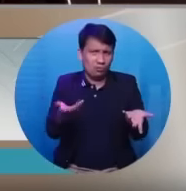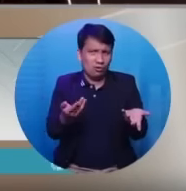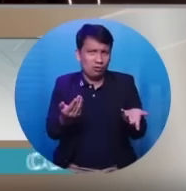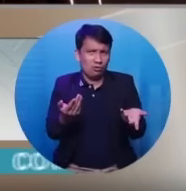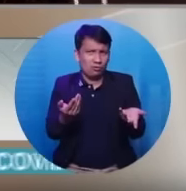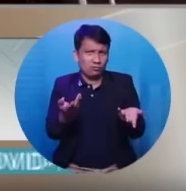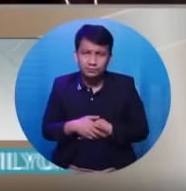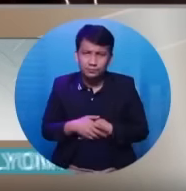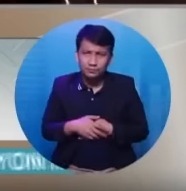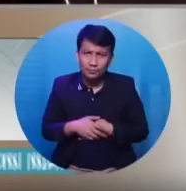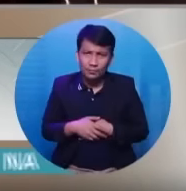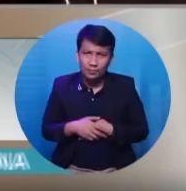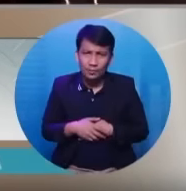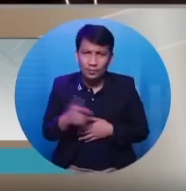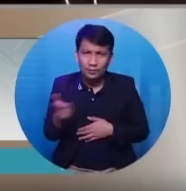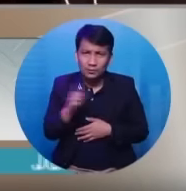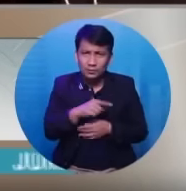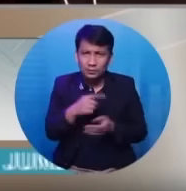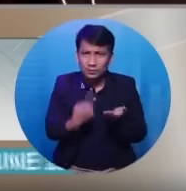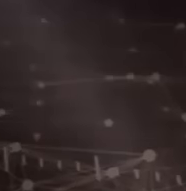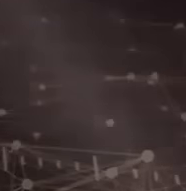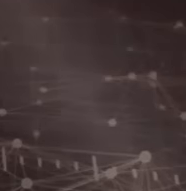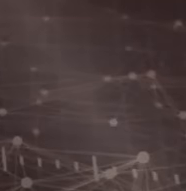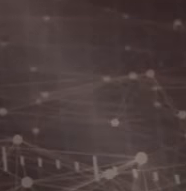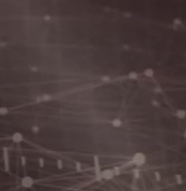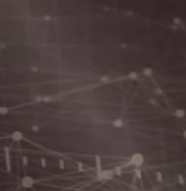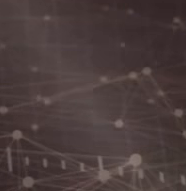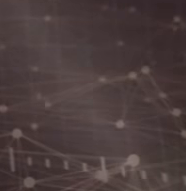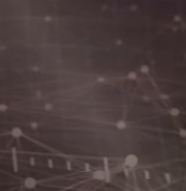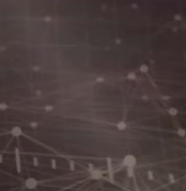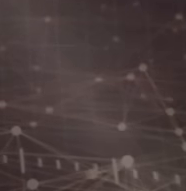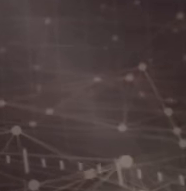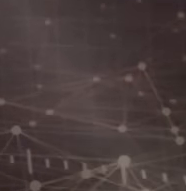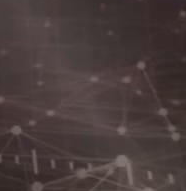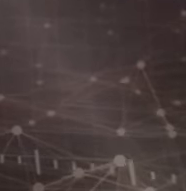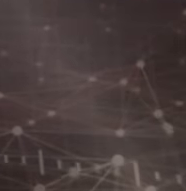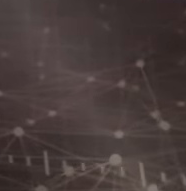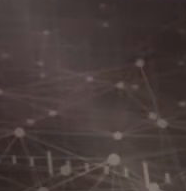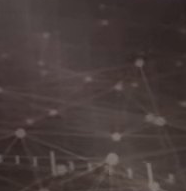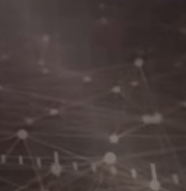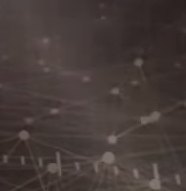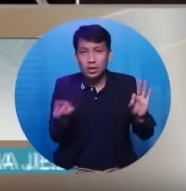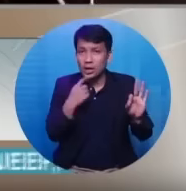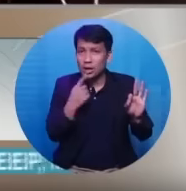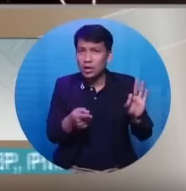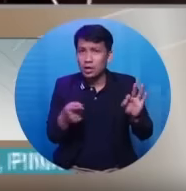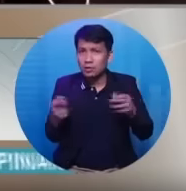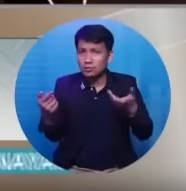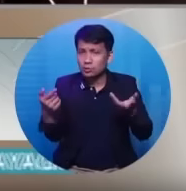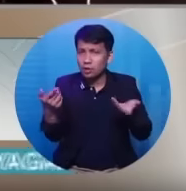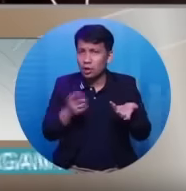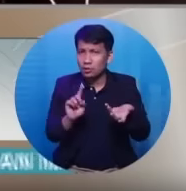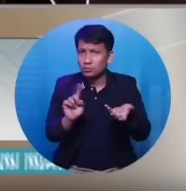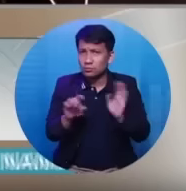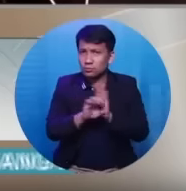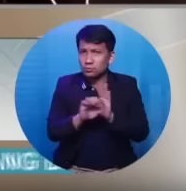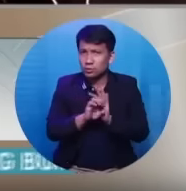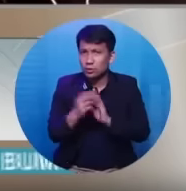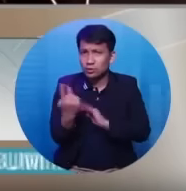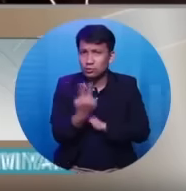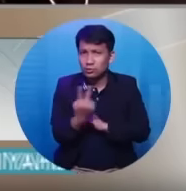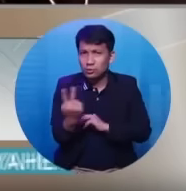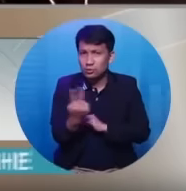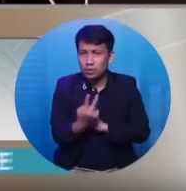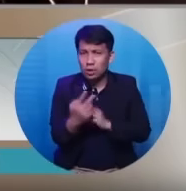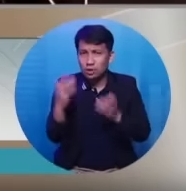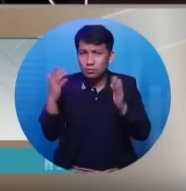sila. Ano pong sinasabi? Pinag-uusapan nila tungkol yung sitwasyon ni Kat, ng girlfriend ko. Ano so sabi yun, po, halimbawa, sir? Anong example, sir? Hindi ko masyadong,